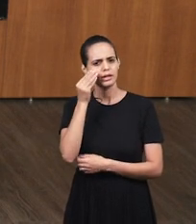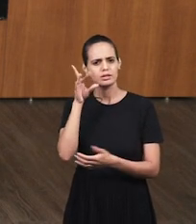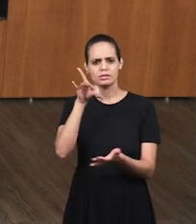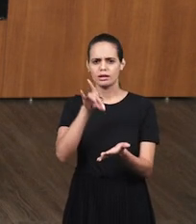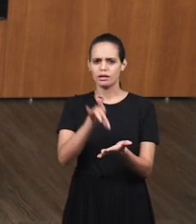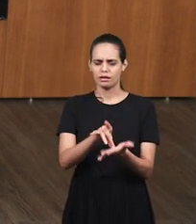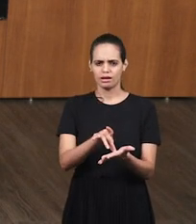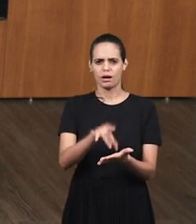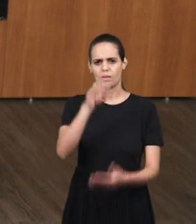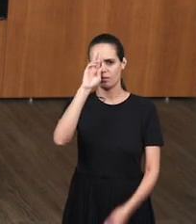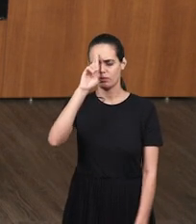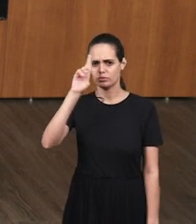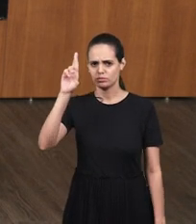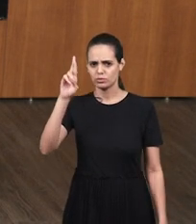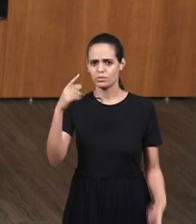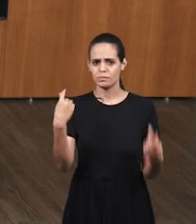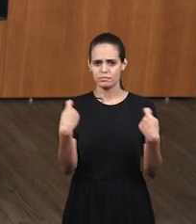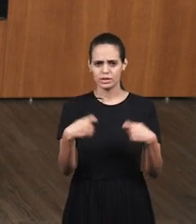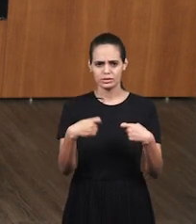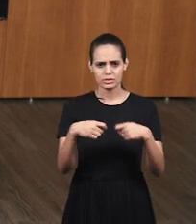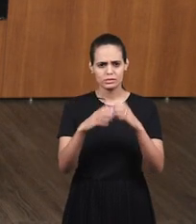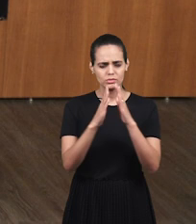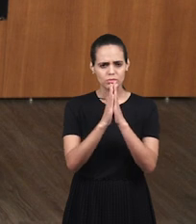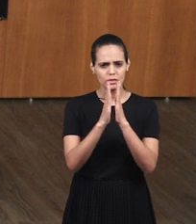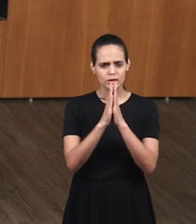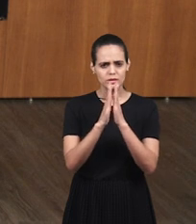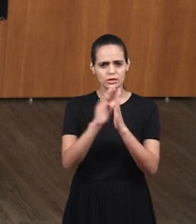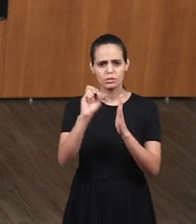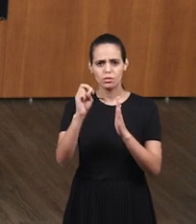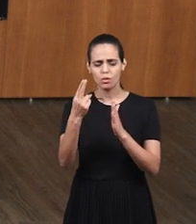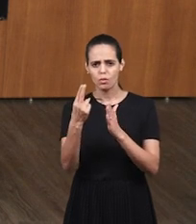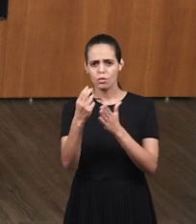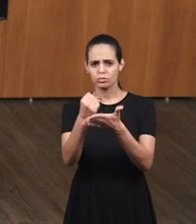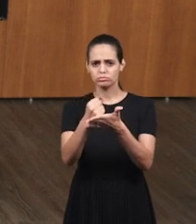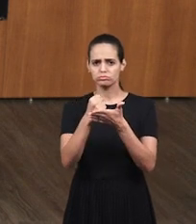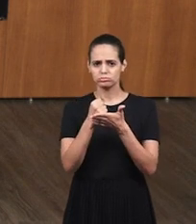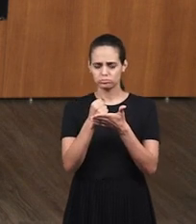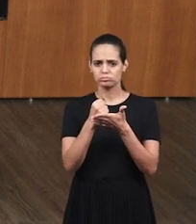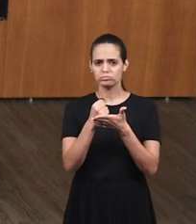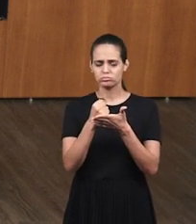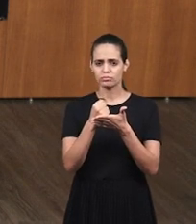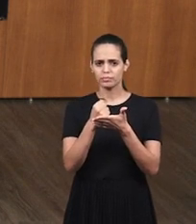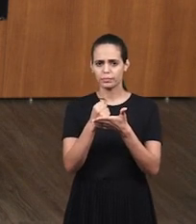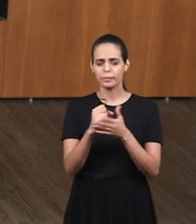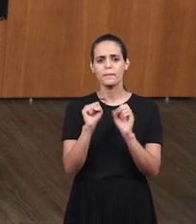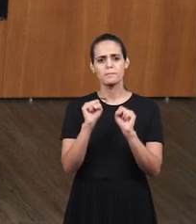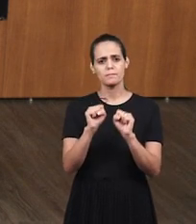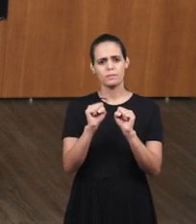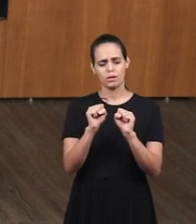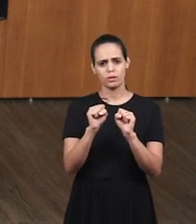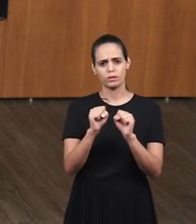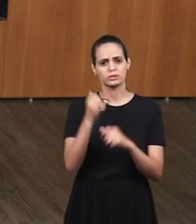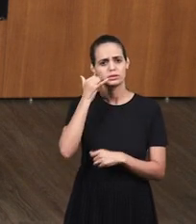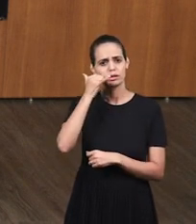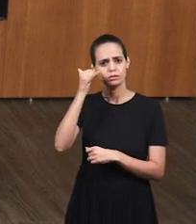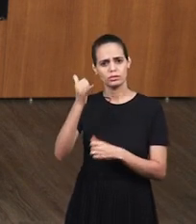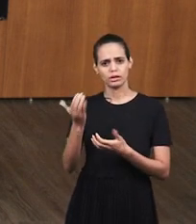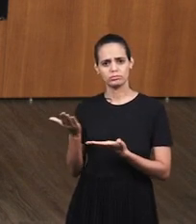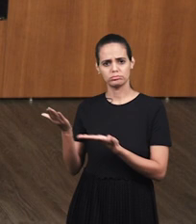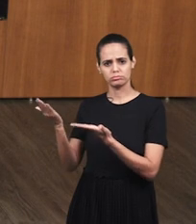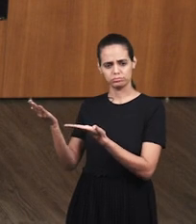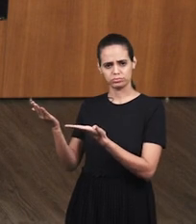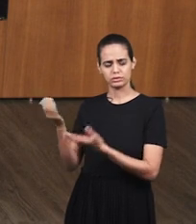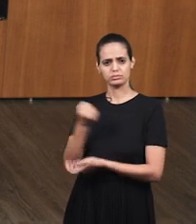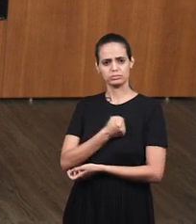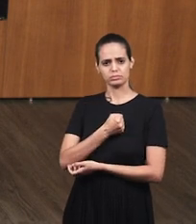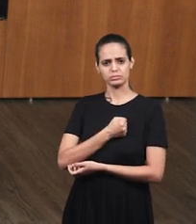pas encore eu une expérience réelle avec le Seigneur Dieu et vous avez besoin d'une prière ou d'une assistance, vous pouvez appeler le